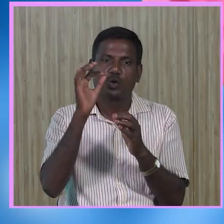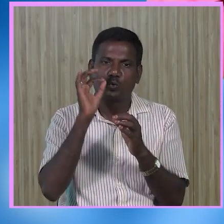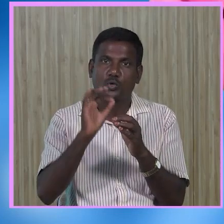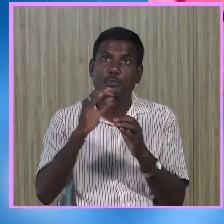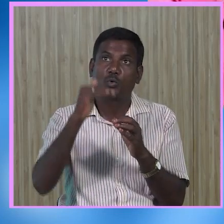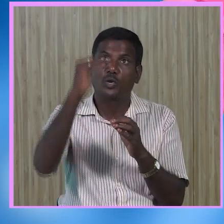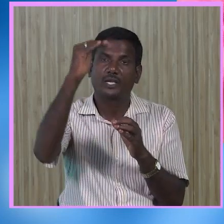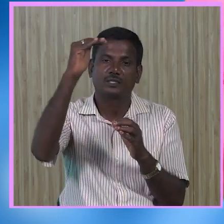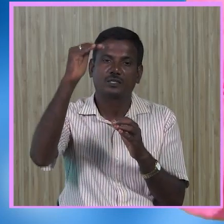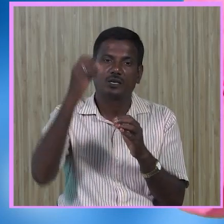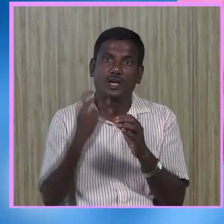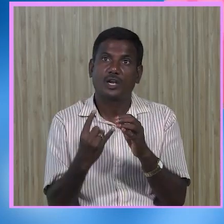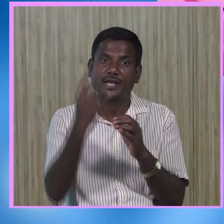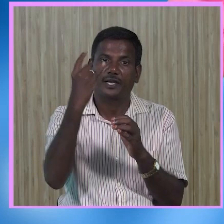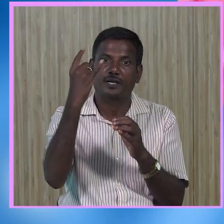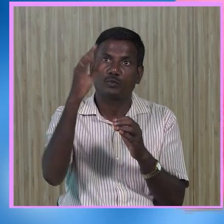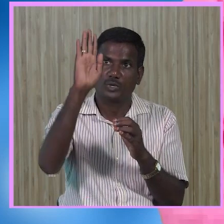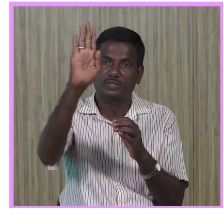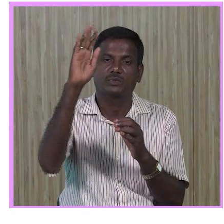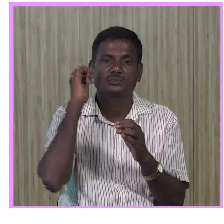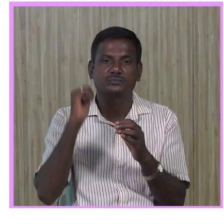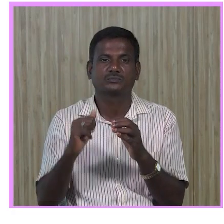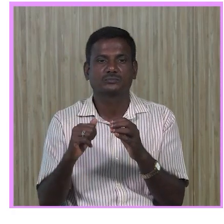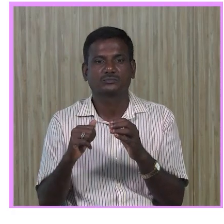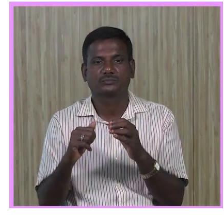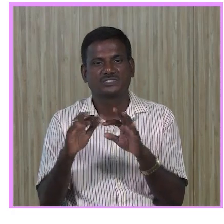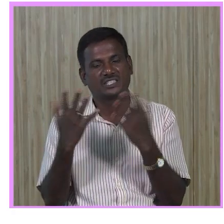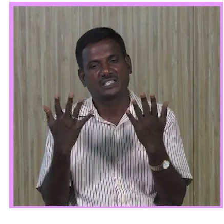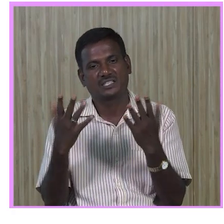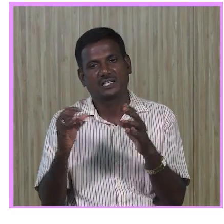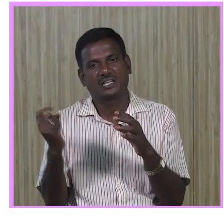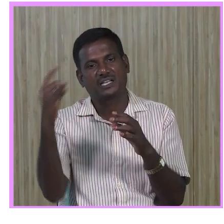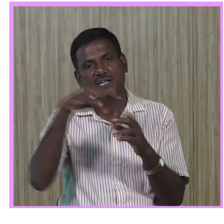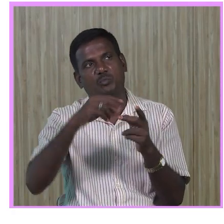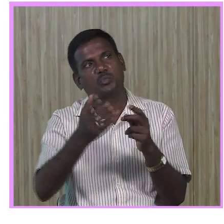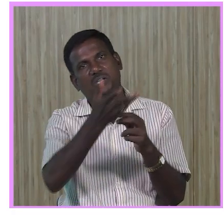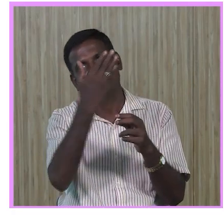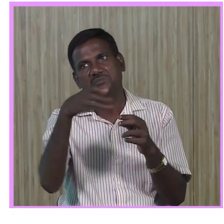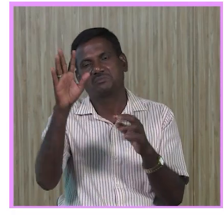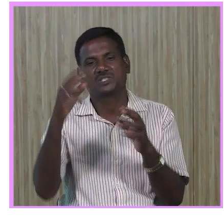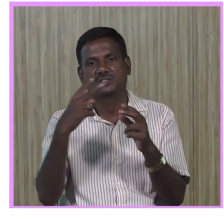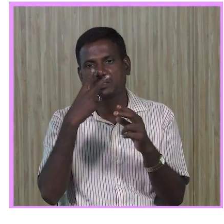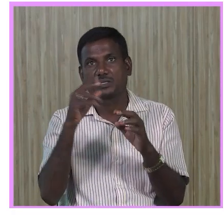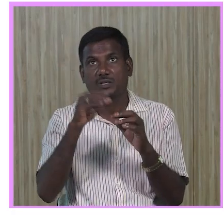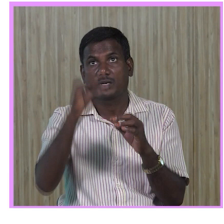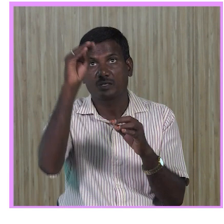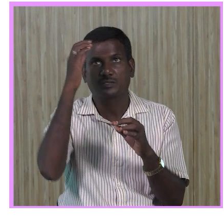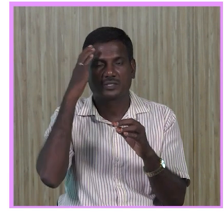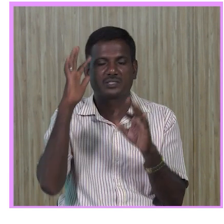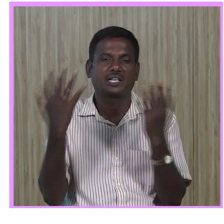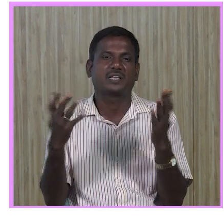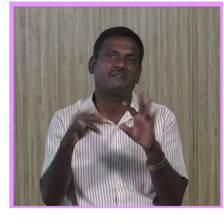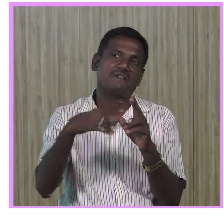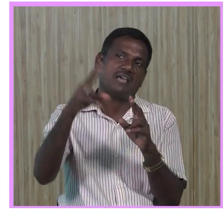குறிப்பிட்ட உயரத்திற்கு ராக்கெட்டினால் உயர்த்தப்பட வேண்டும். அப்படி இல்லைன்னா ராக்கெட் ஒரு பக்கம் அது பாட்டு போயிட்டே இருக்கும். நம்ம எங்கே போய் நிறுத்தணும்னு நினச்சோமோ அங்கே